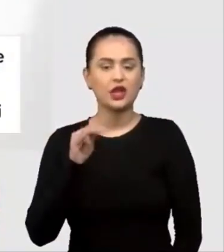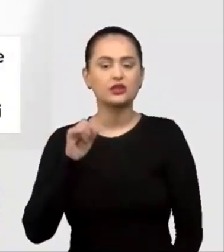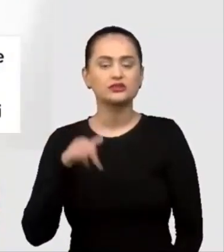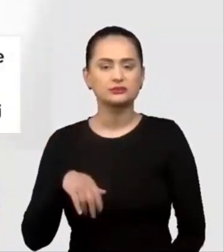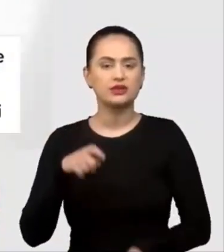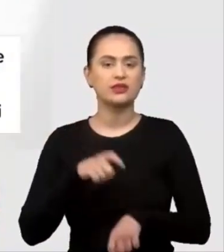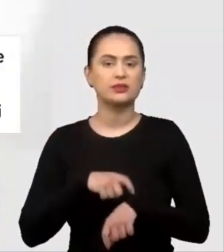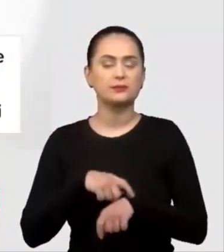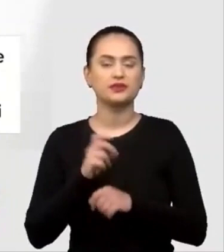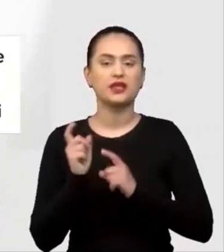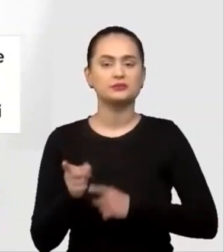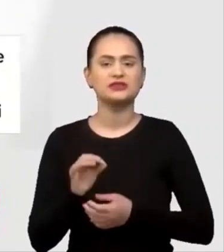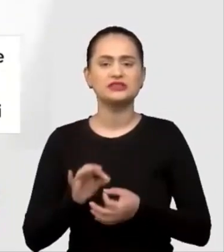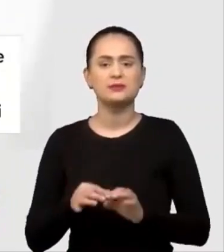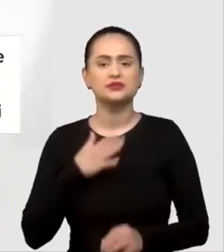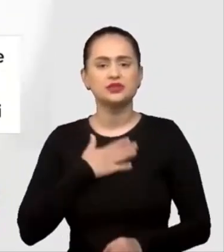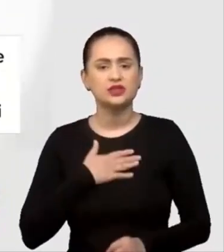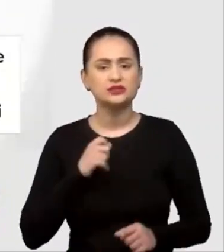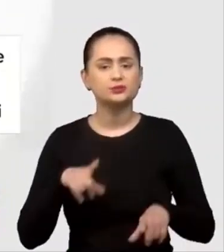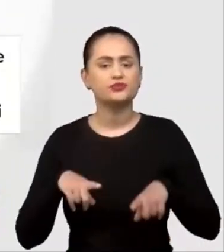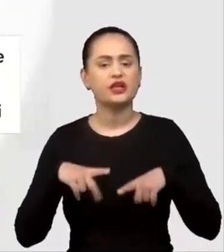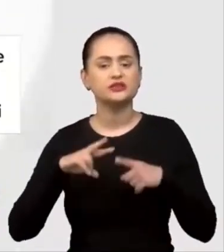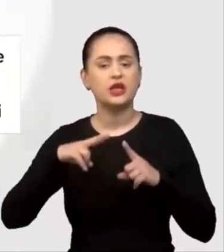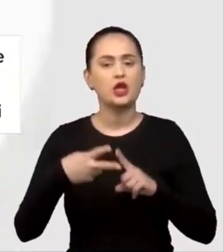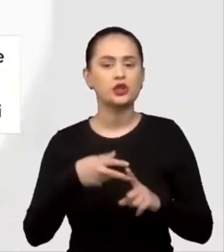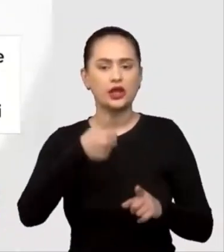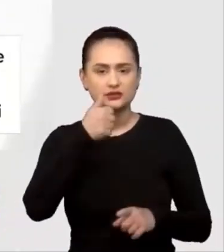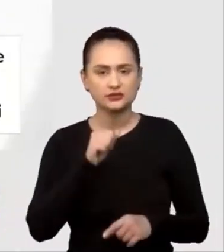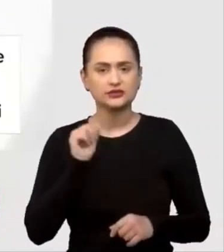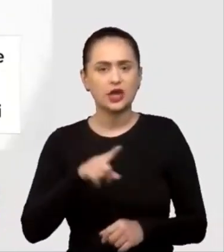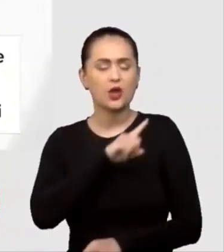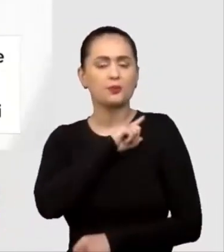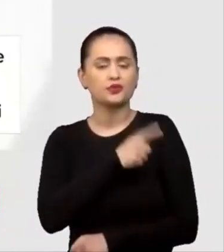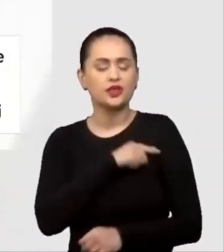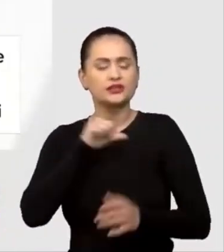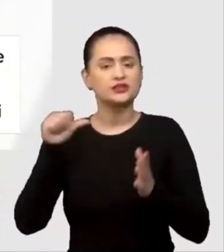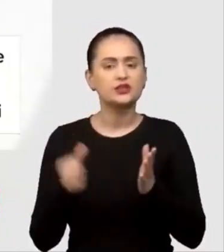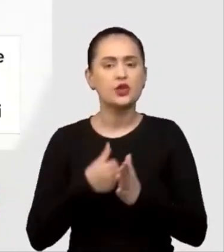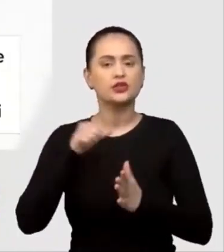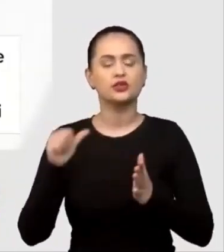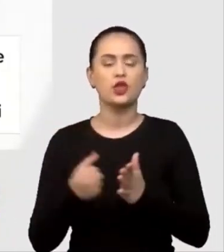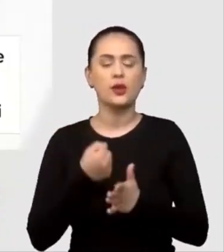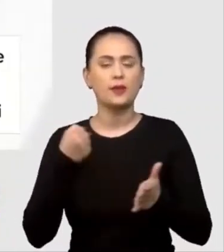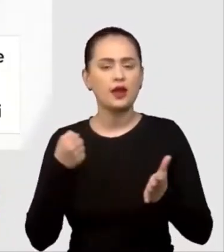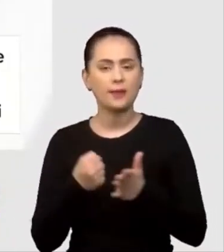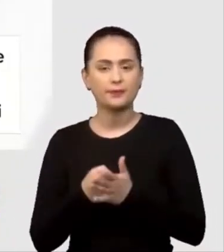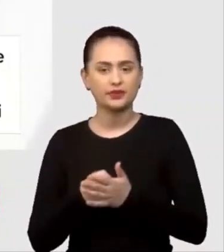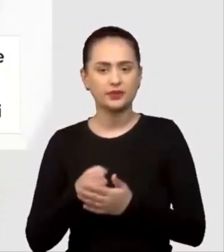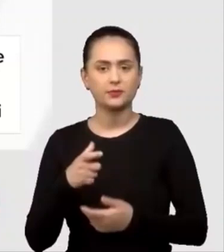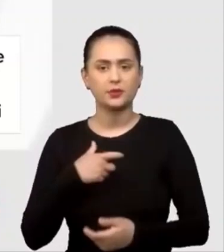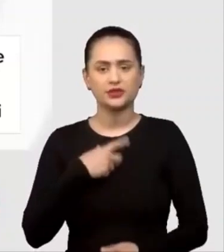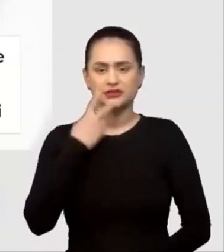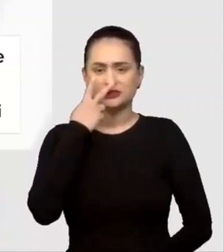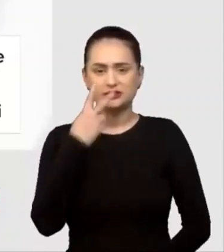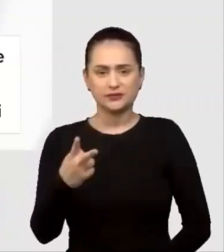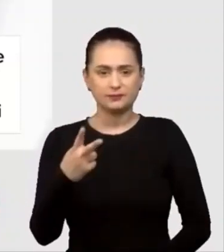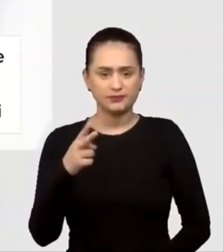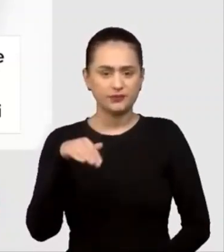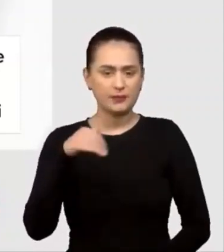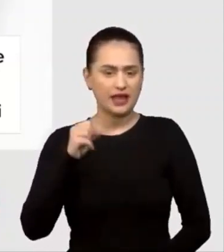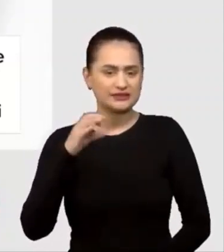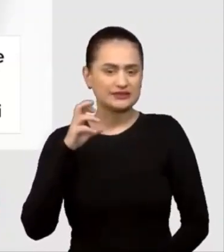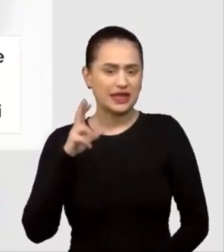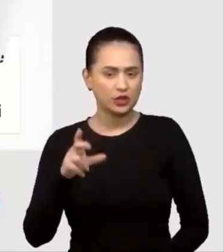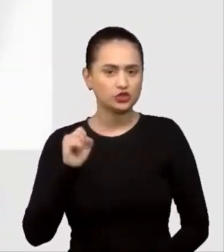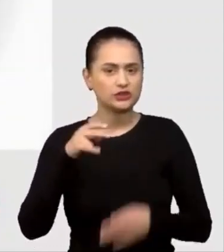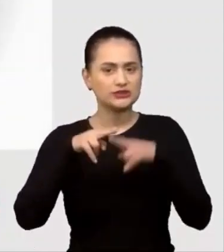Patriotismul în vreme de război înseamnă să-ți dorești să supraviețuiești a doua zi, să ai puterea să o iei de la capăt până la capăt, să poți